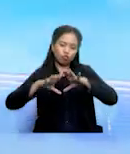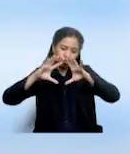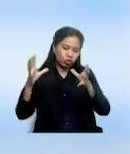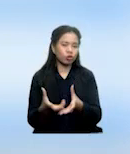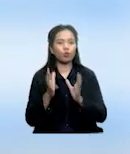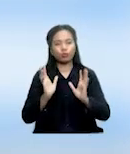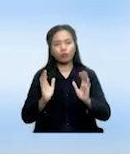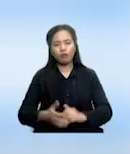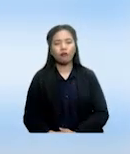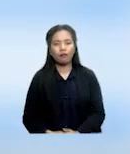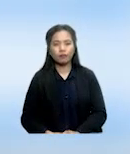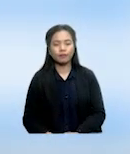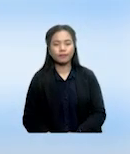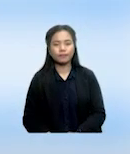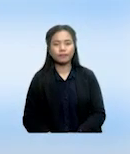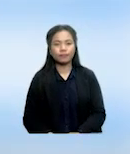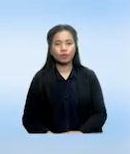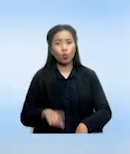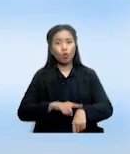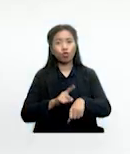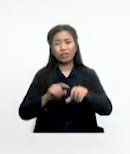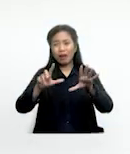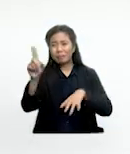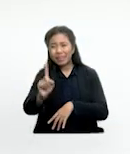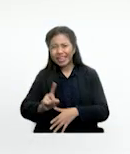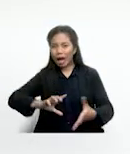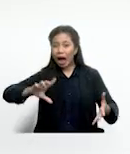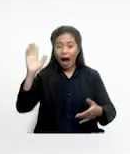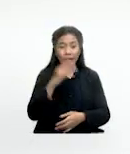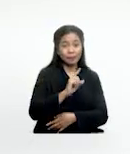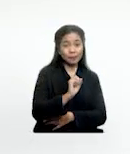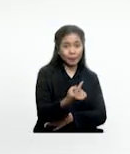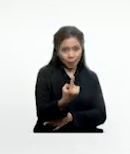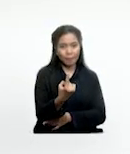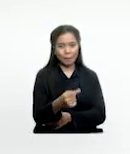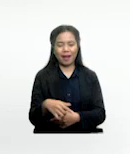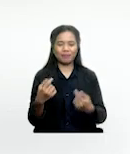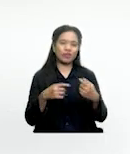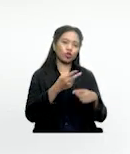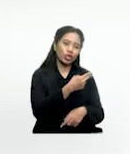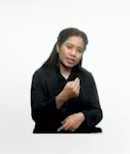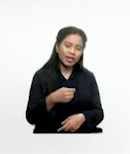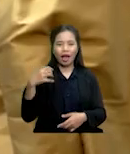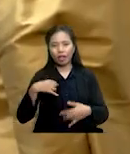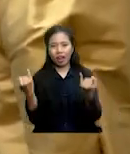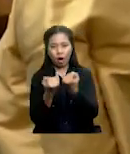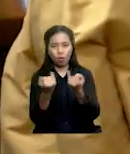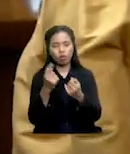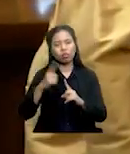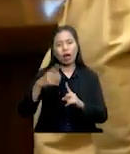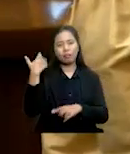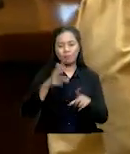dunia dalam waktu 9 menit hari pertama penjualan tiket pertandingan Timnas Indonesia melawan Argentina yang berlangsung